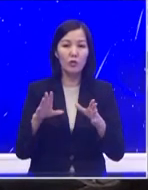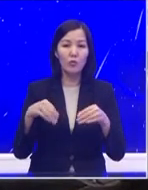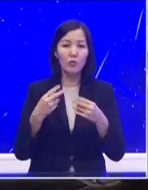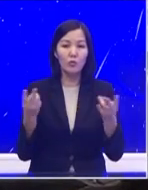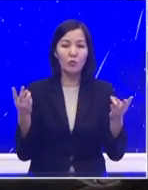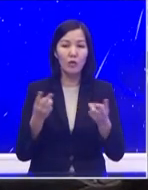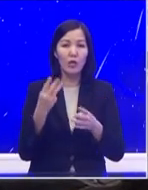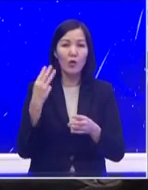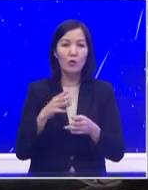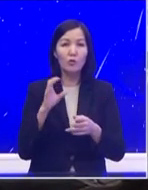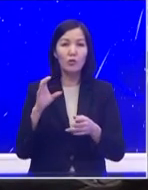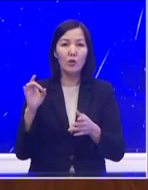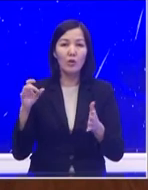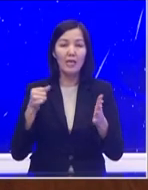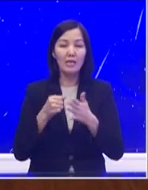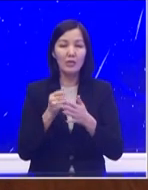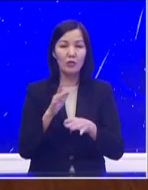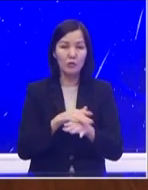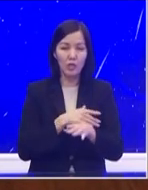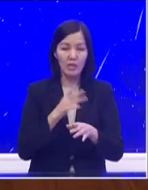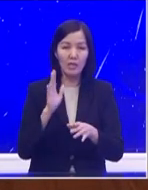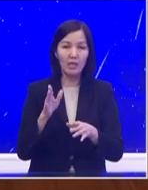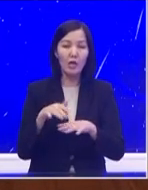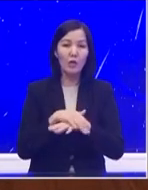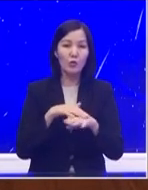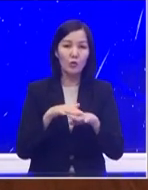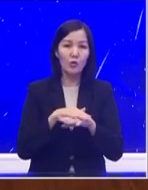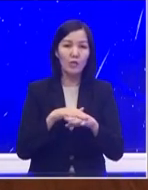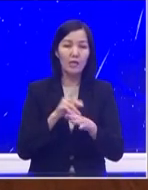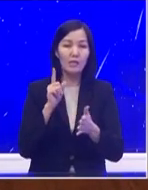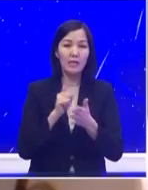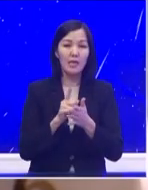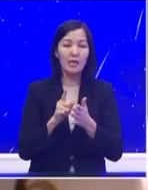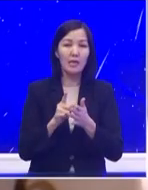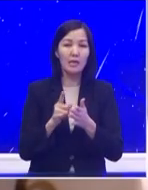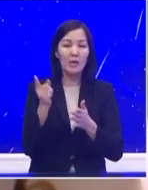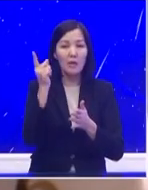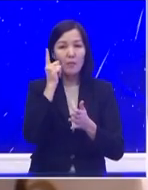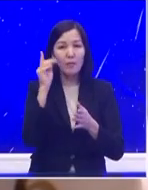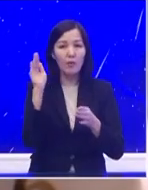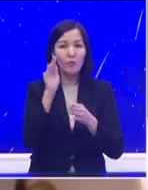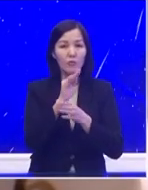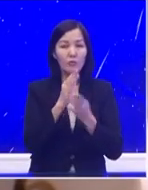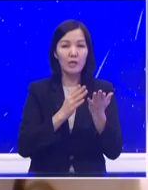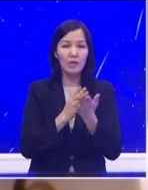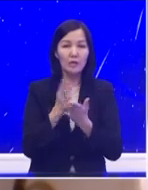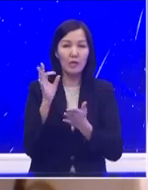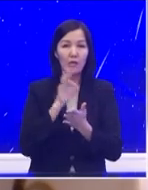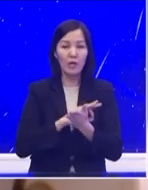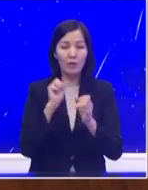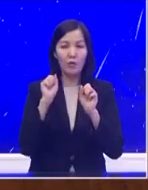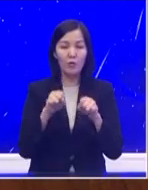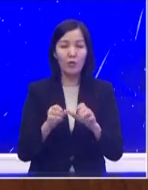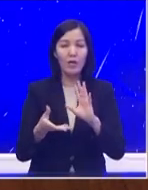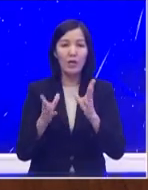мерзімі 30 сәуірге дейін ұзартылады. Сондықтан тұрғындар е-салық мобильді қосымшасы арқылы қызметтерді пайдаланалады.